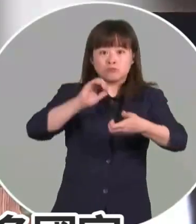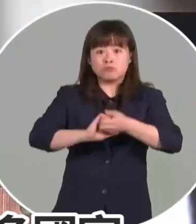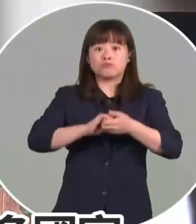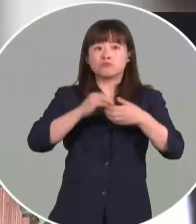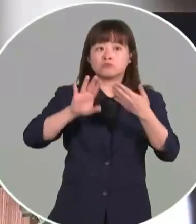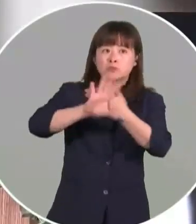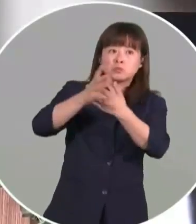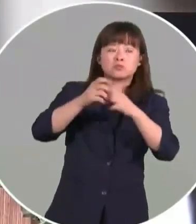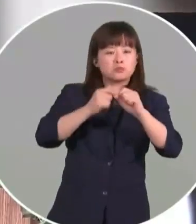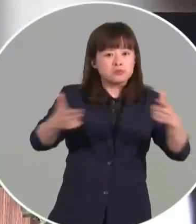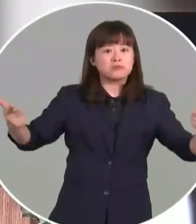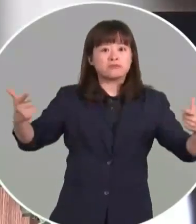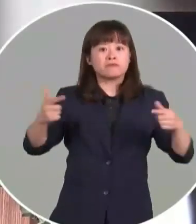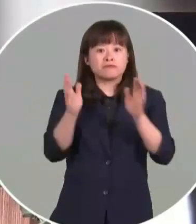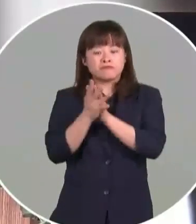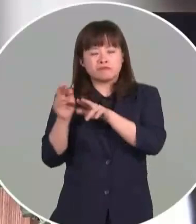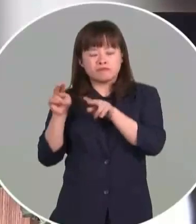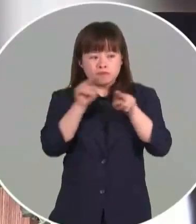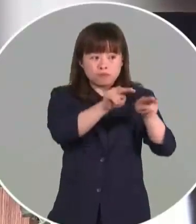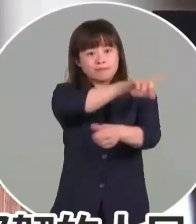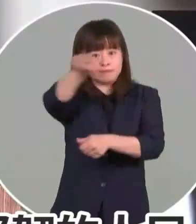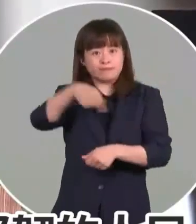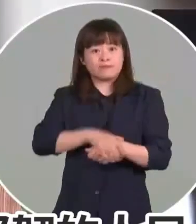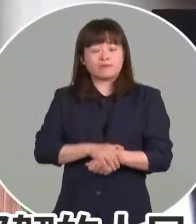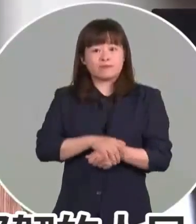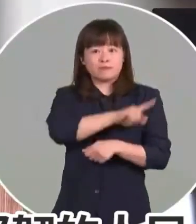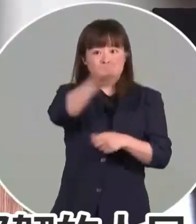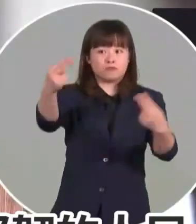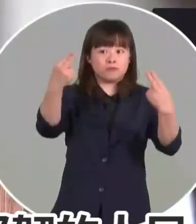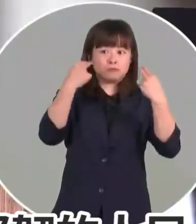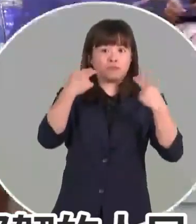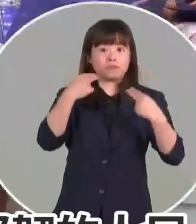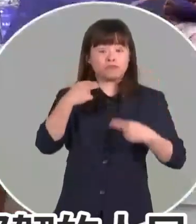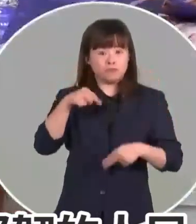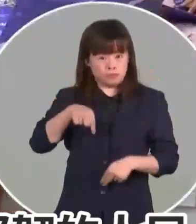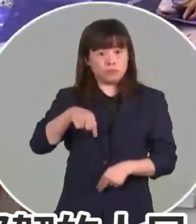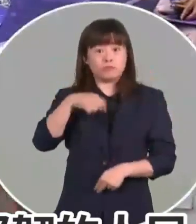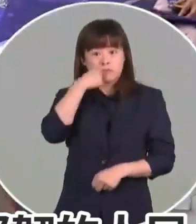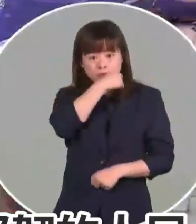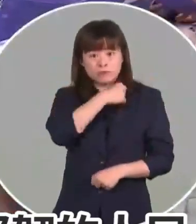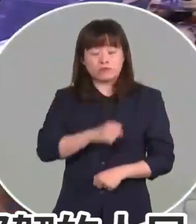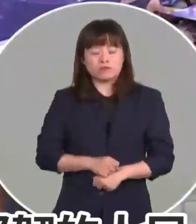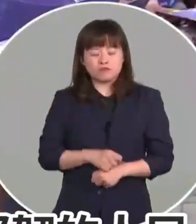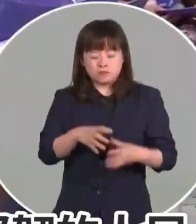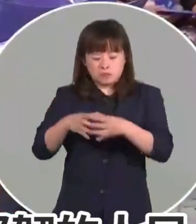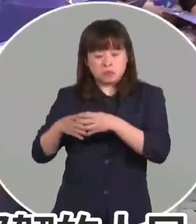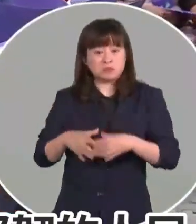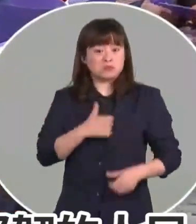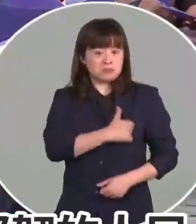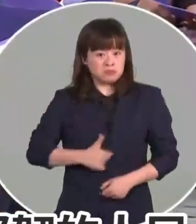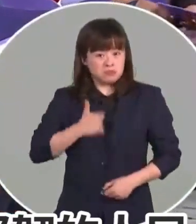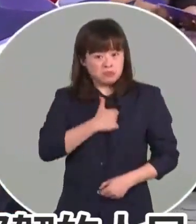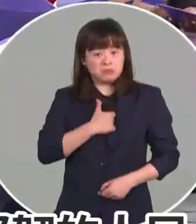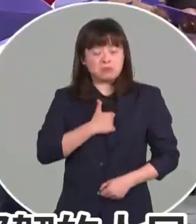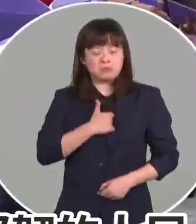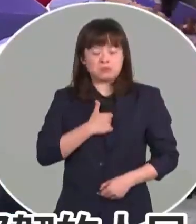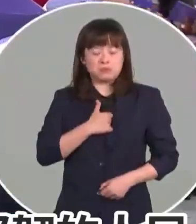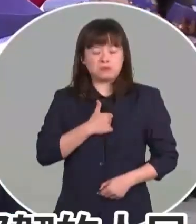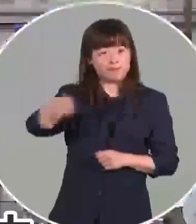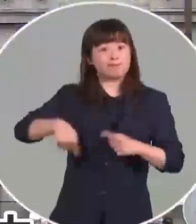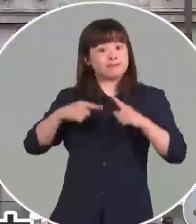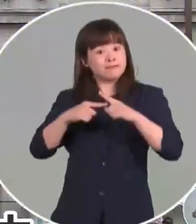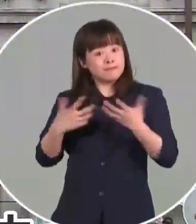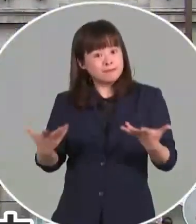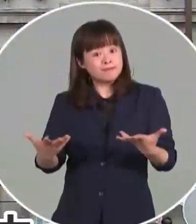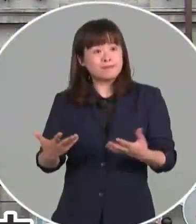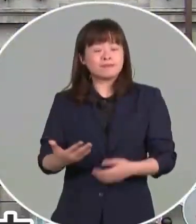许多国家也都在关心台湾。你们看到的国家有一群善良而坚韧的人民，